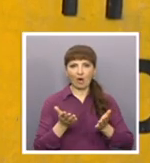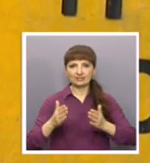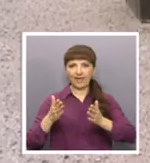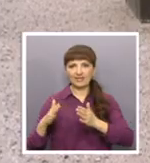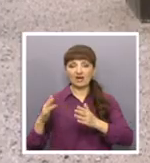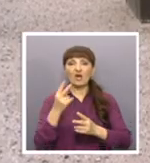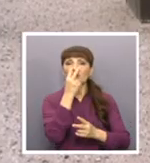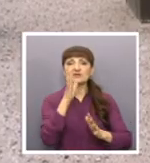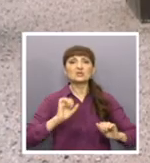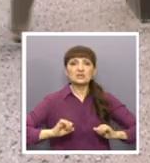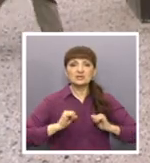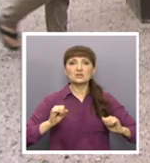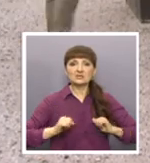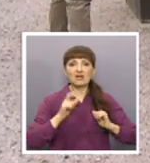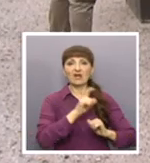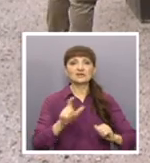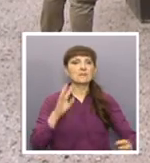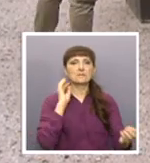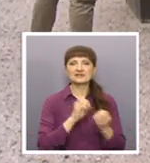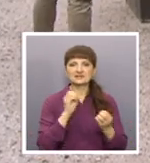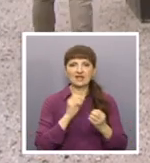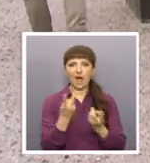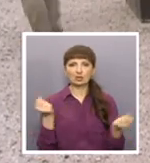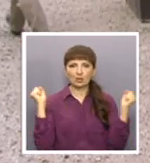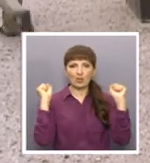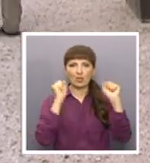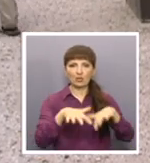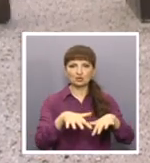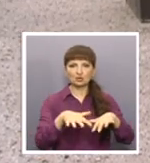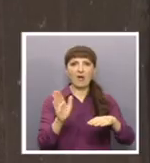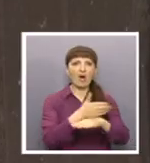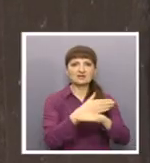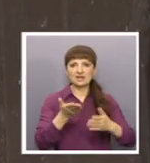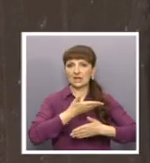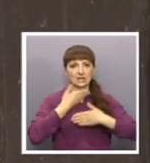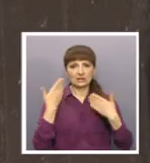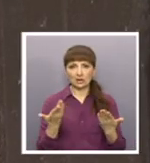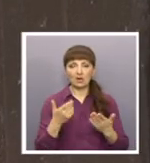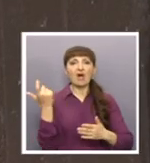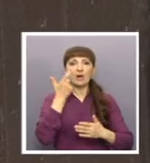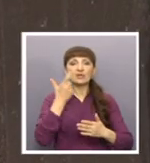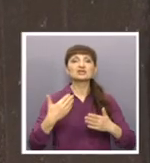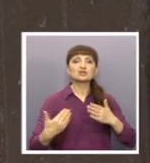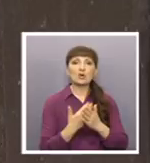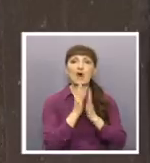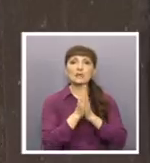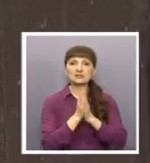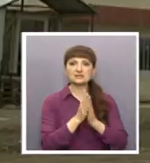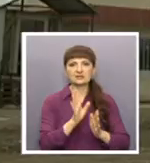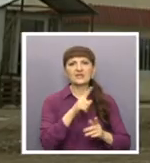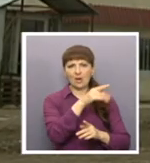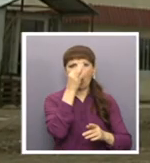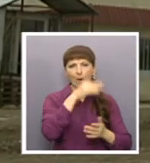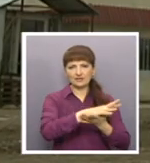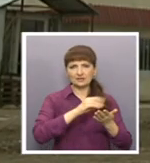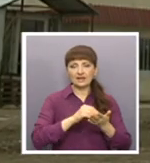Но, несмотря на все усилия, горожане как бросали мусор в одну кучу, так и продолжили это делать. Коммунальщики тогда снова обратились к опыту Европы и